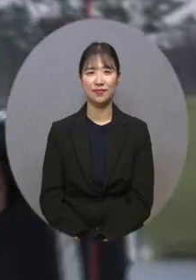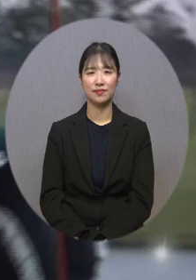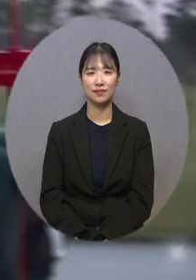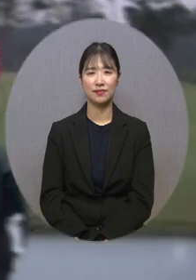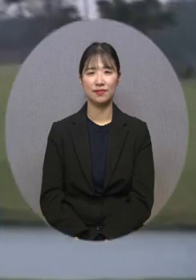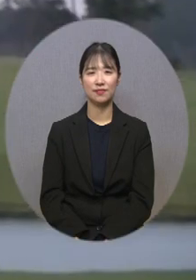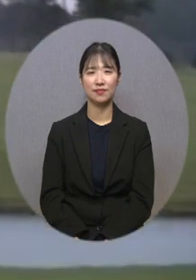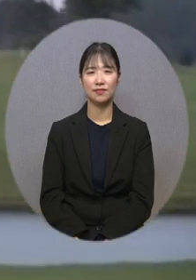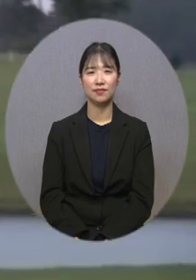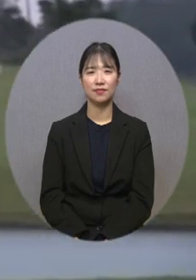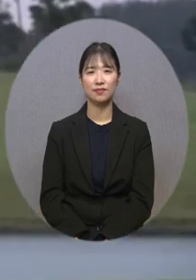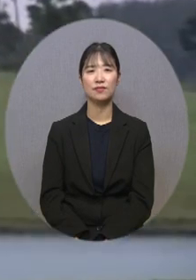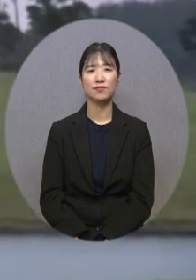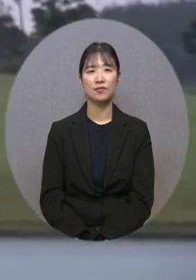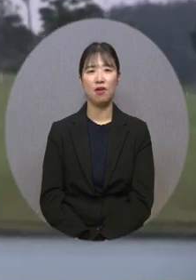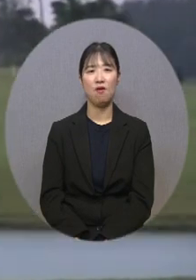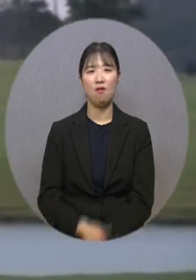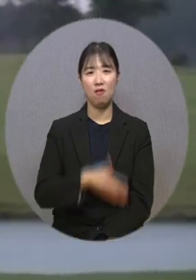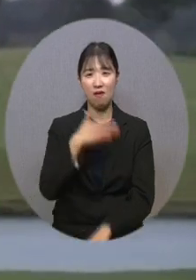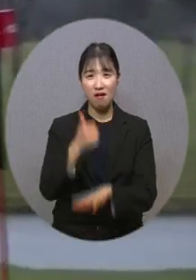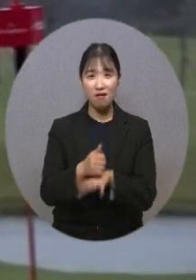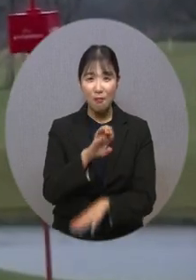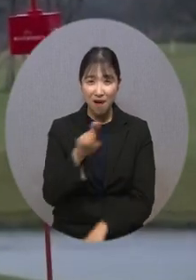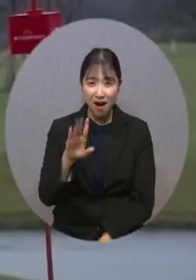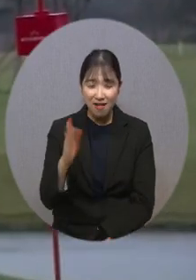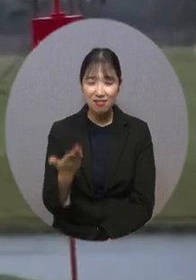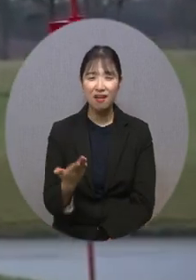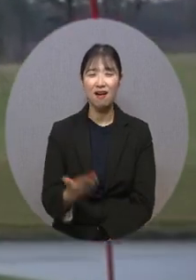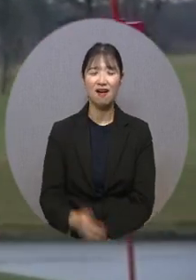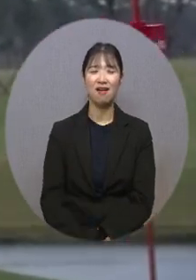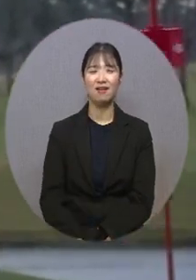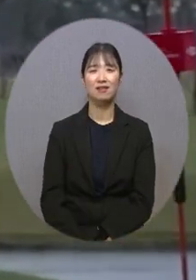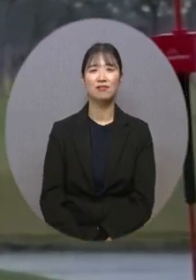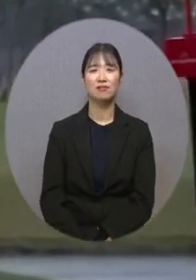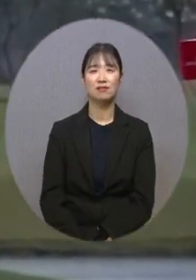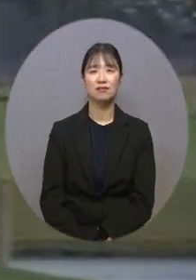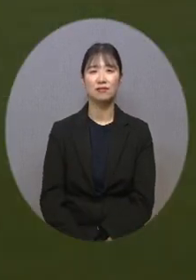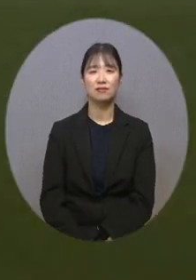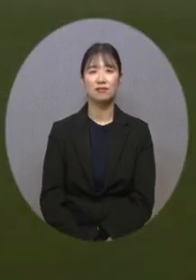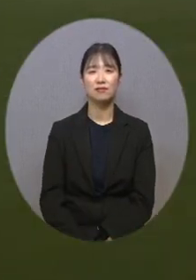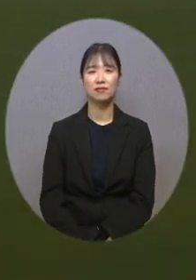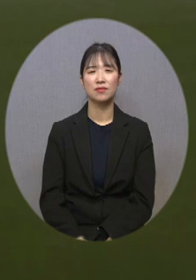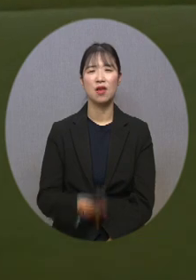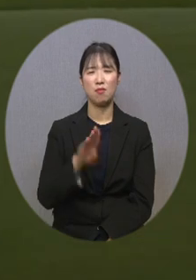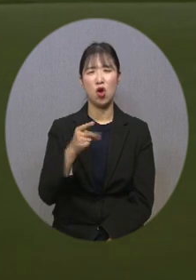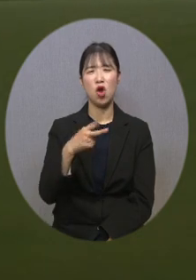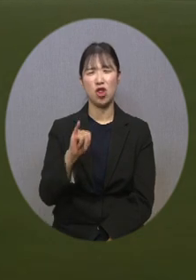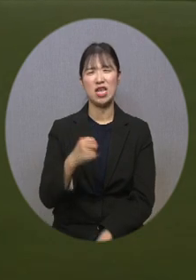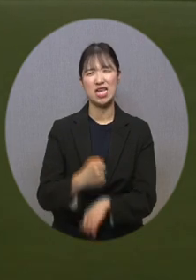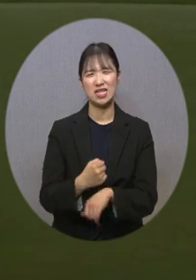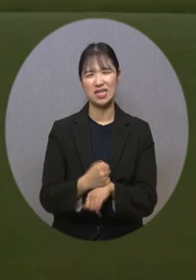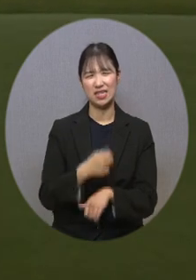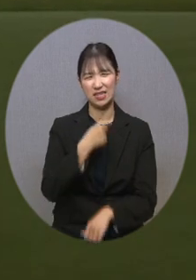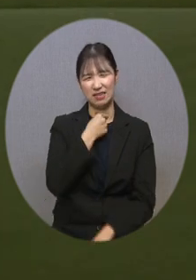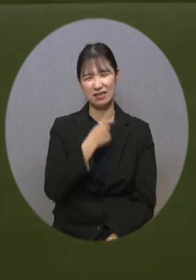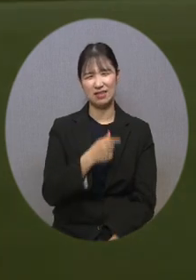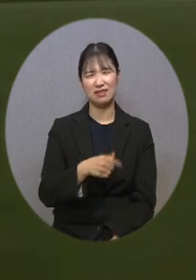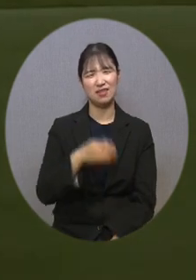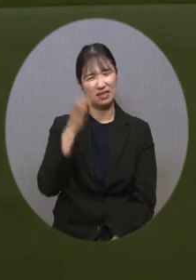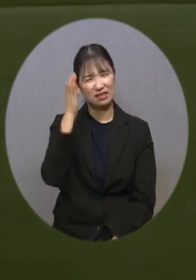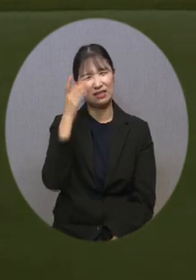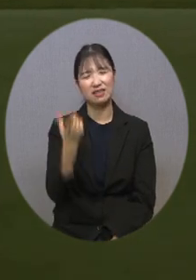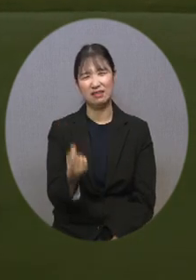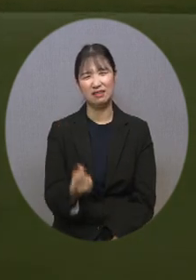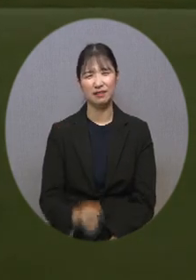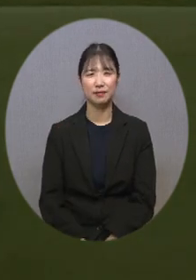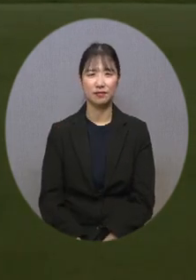우와, 마콜에 파를 했어. 잘했어. 버디 했어야 되는데. 난 사실 버디를 기대했는데. 여기 없는 거 같아. 바로 버디기도 했네.